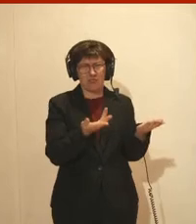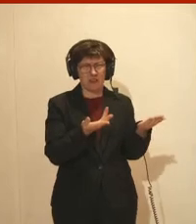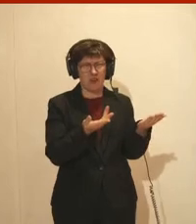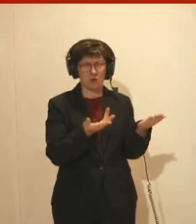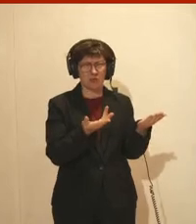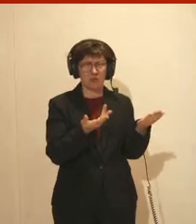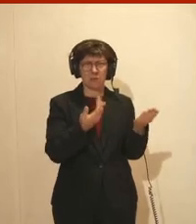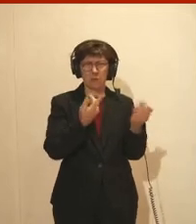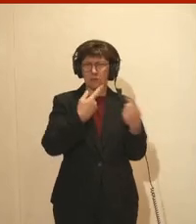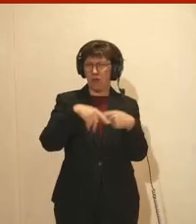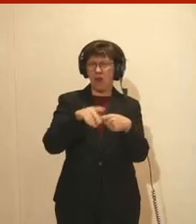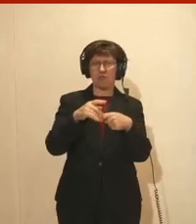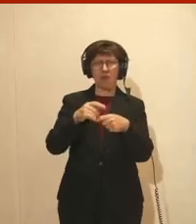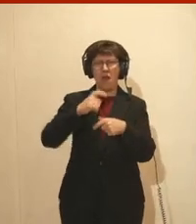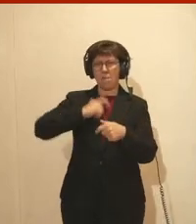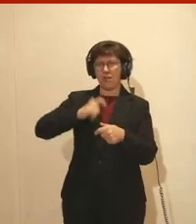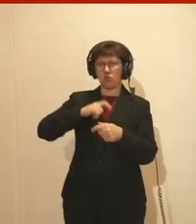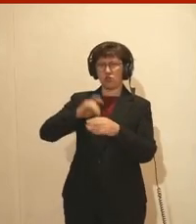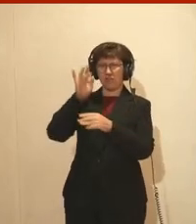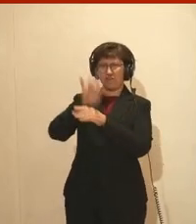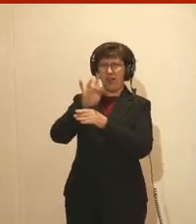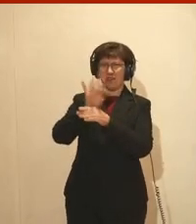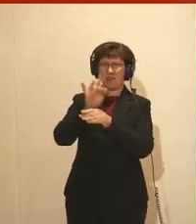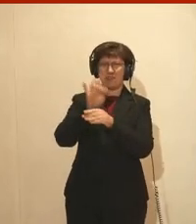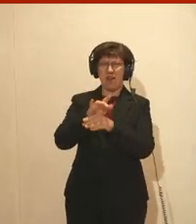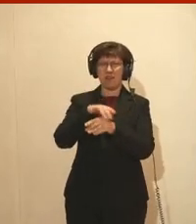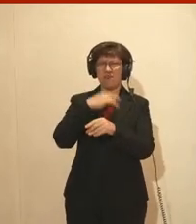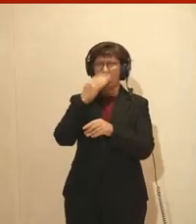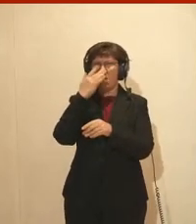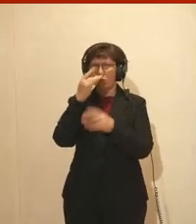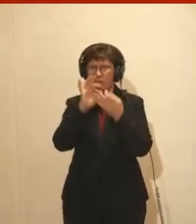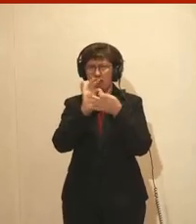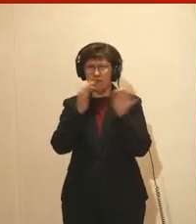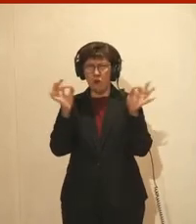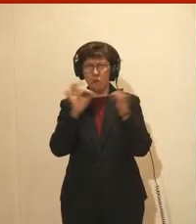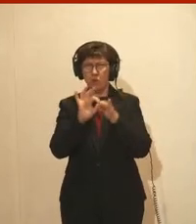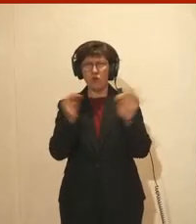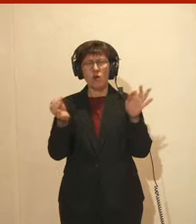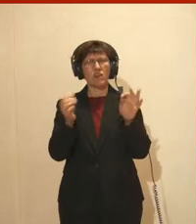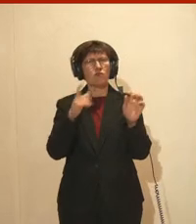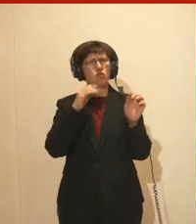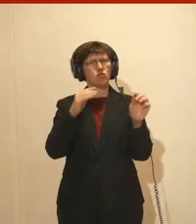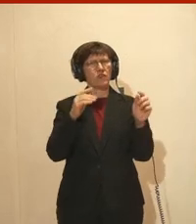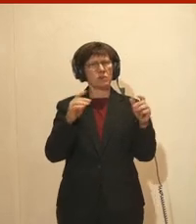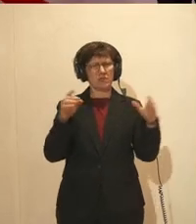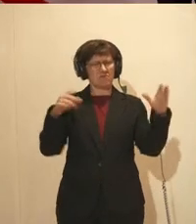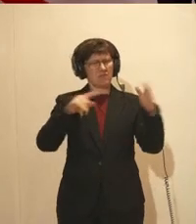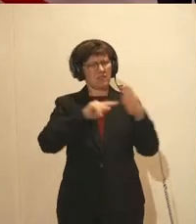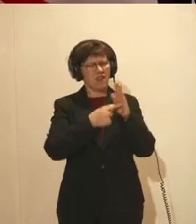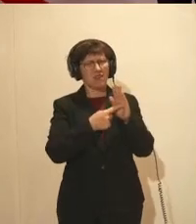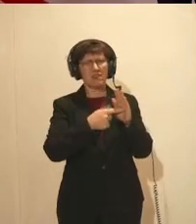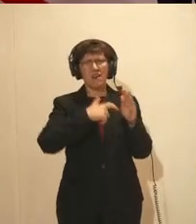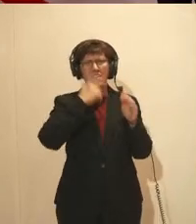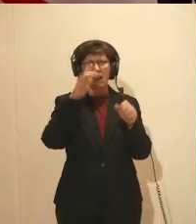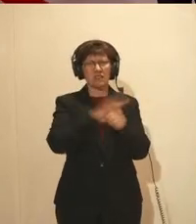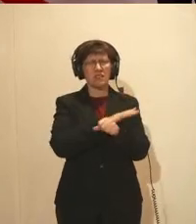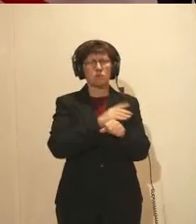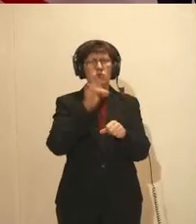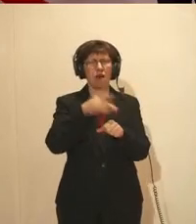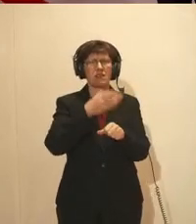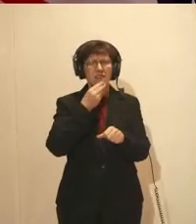andere menschliche menschenfeindlichkeit wie wir versucht haben zu formulieren und so eine klammer zu machen auch rassismus antisemitismus